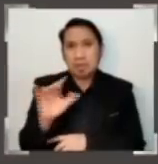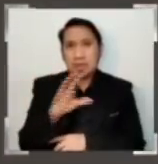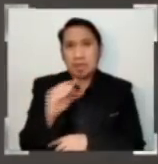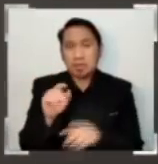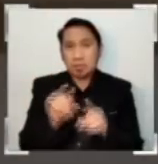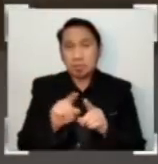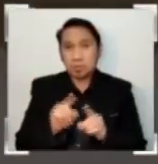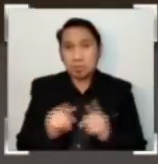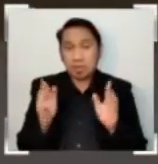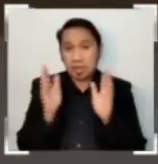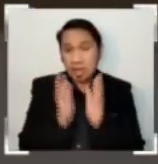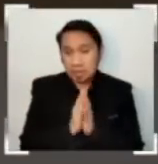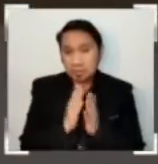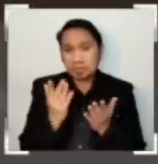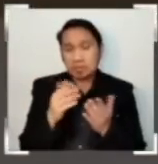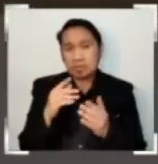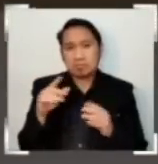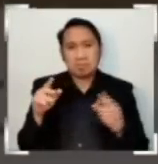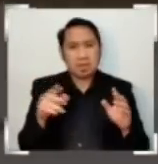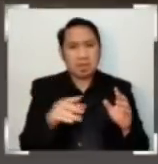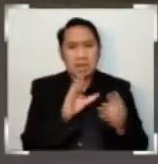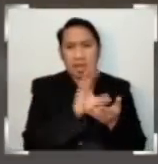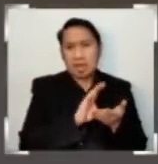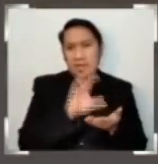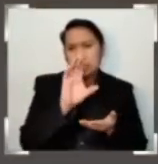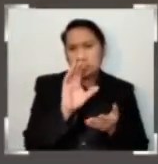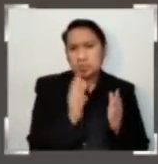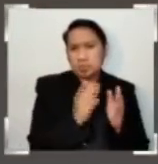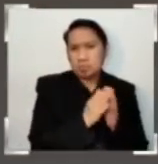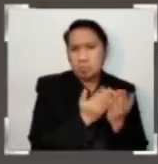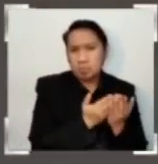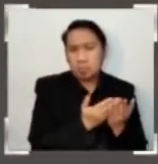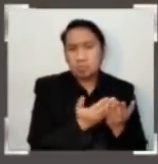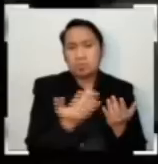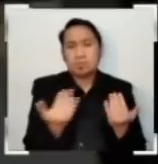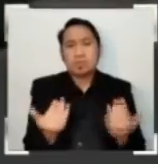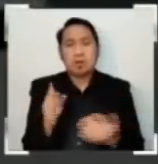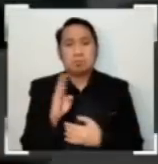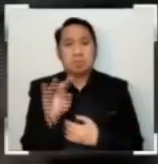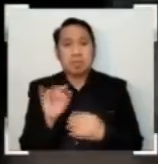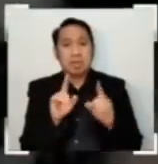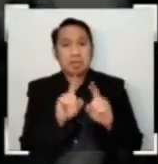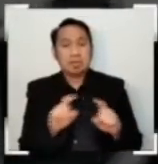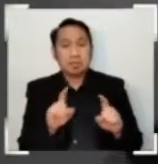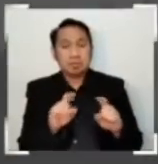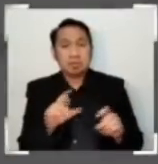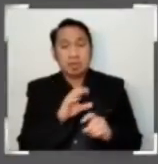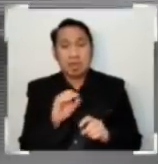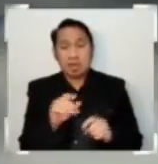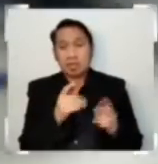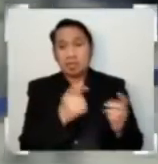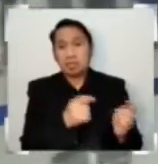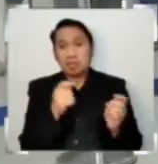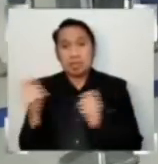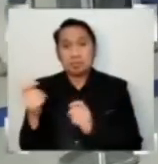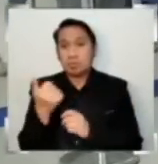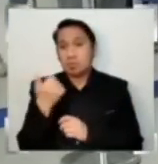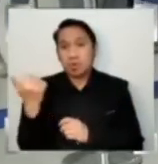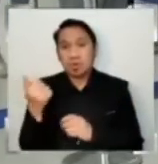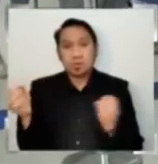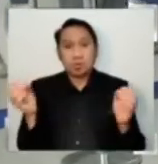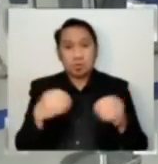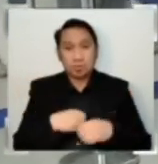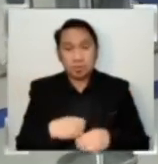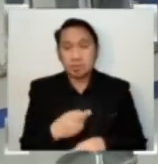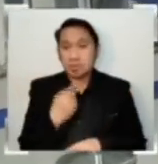sa kanya ng yearbook. Iniimbestigahan na ang naturang immigration officer at ni-reassign sa back office ng ahensya. Dati nang sinabi